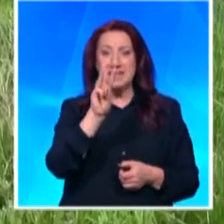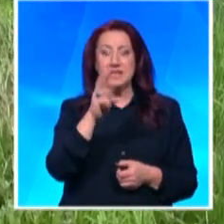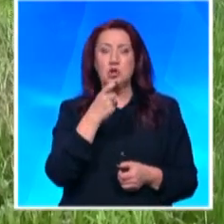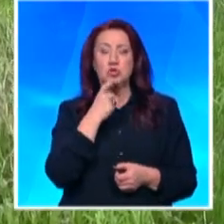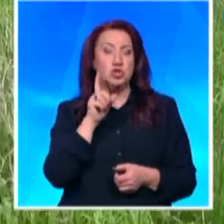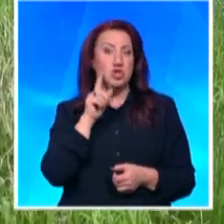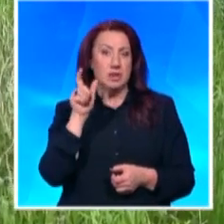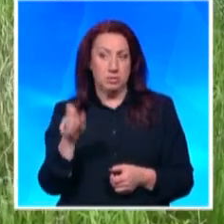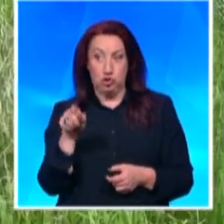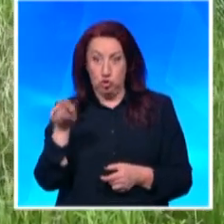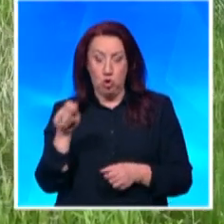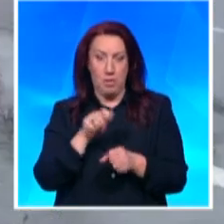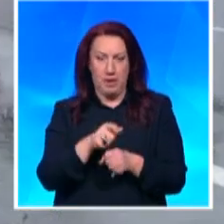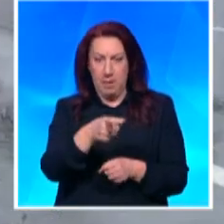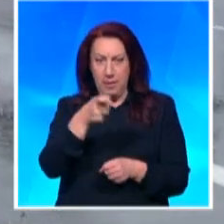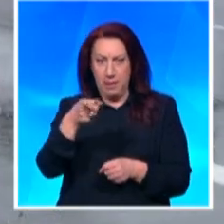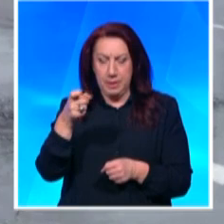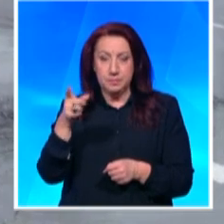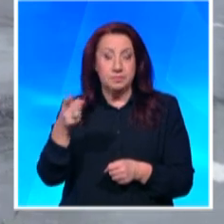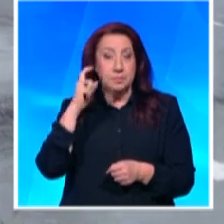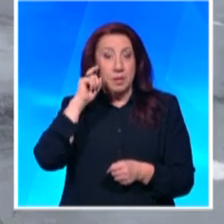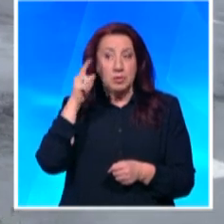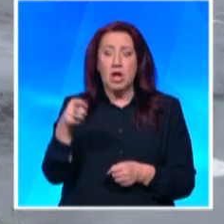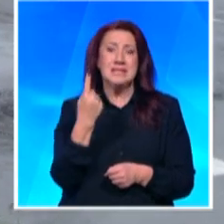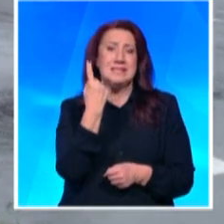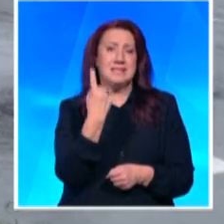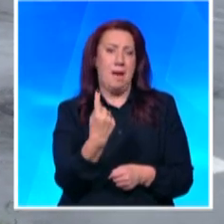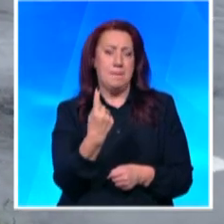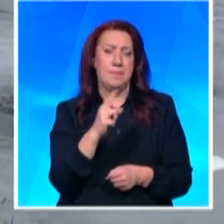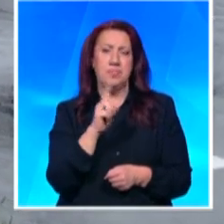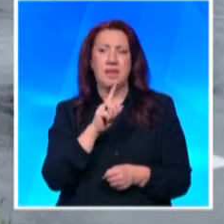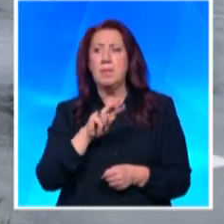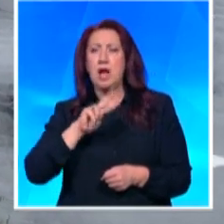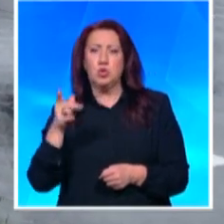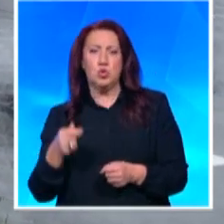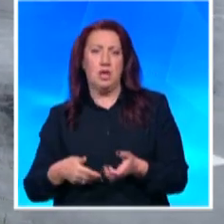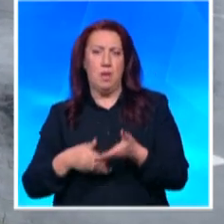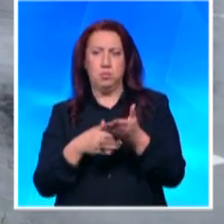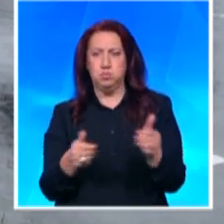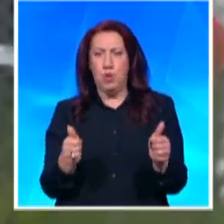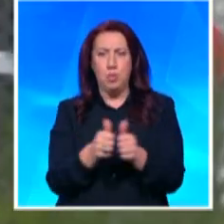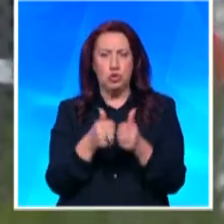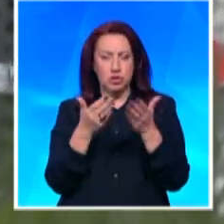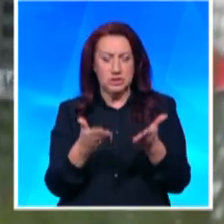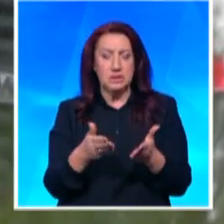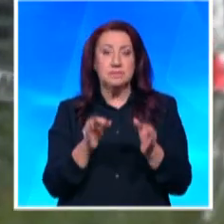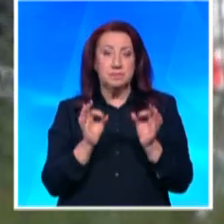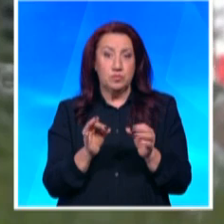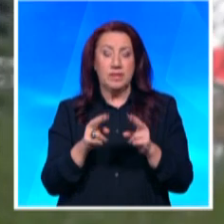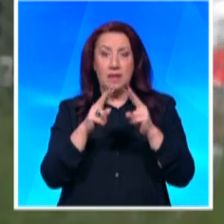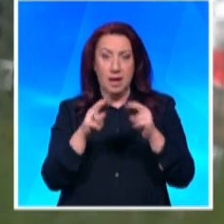заподозрян. Прокуратурата в Штутгарт предполага, че извършителят е бил сам и няма съучастници. По случаят все още се води разследване.